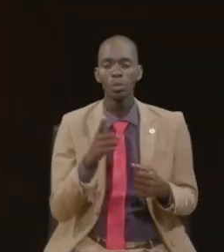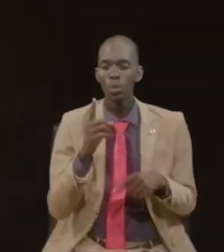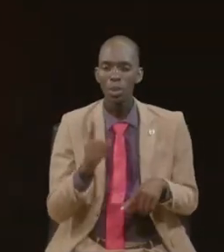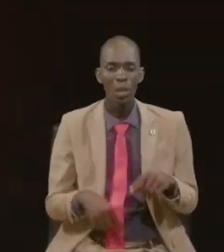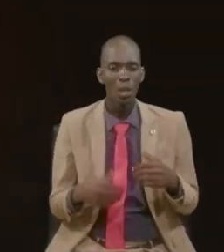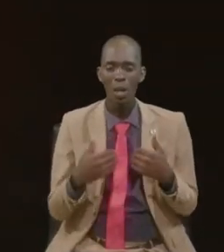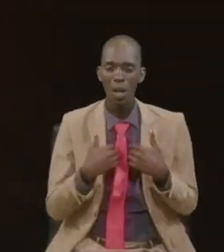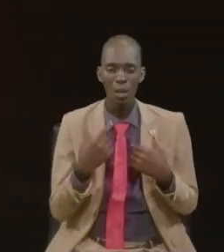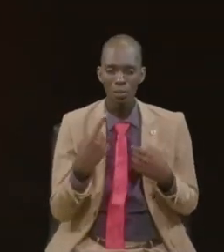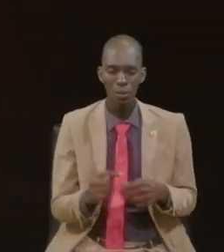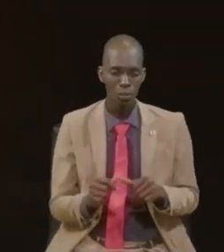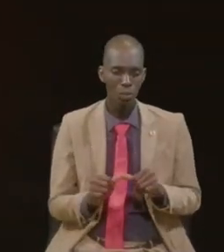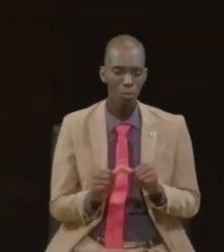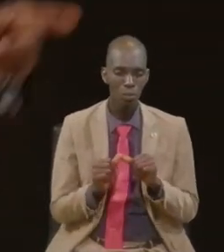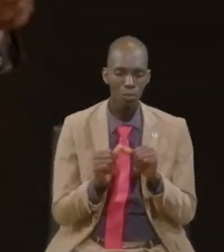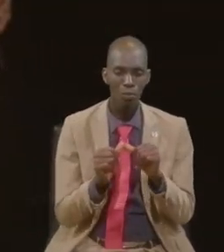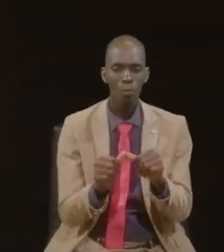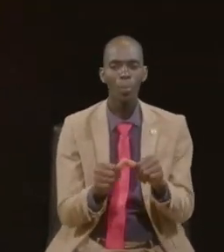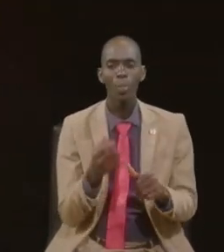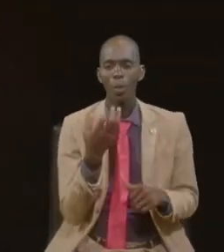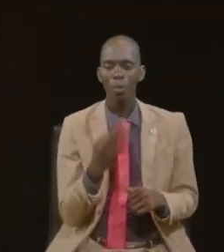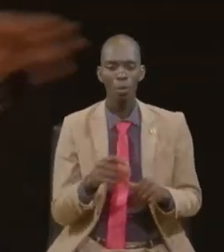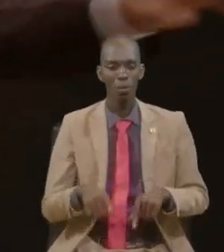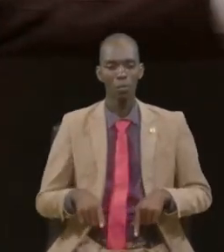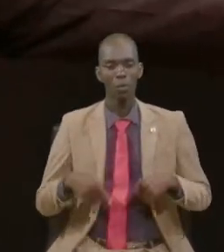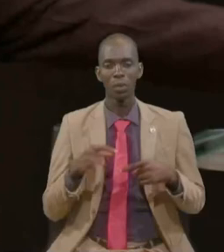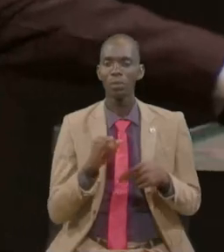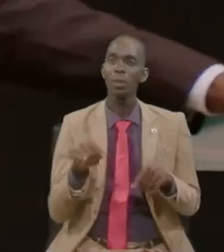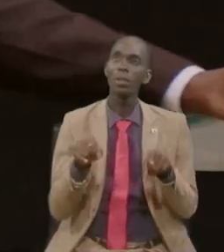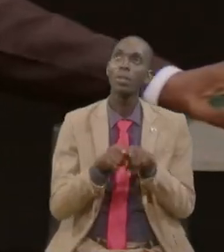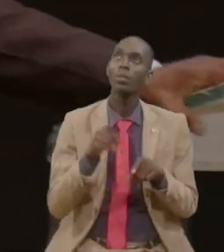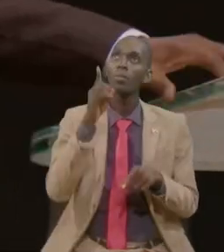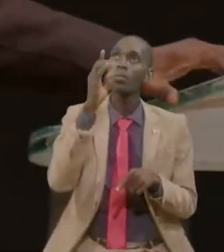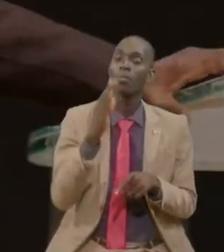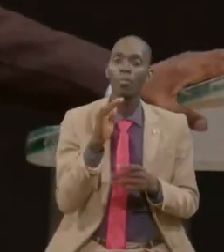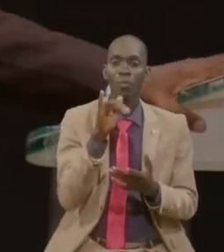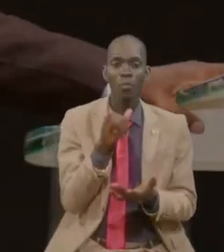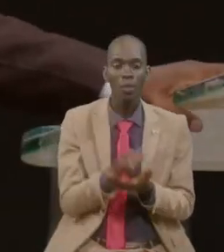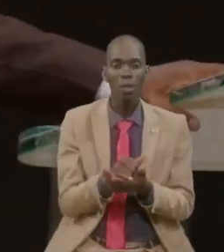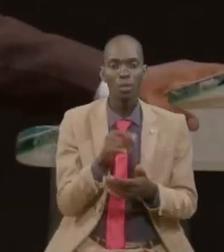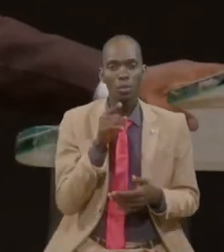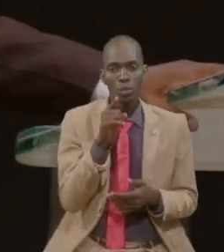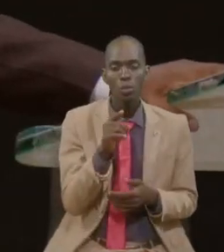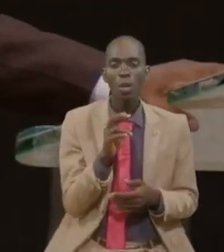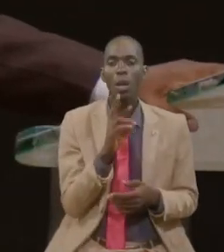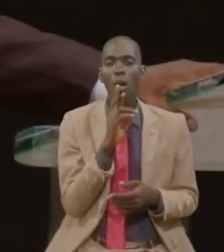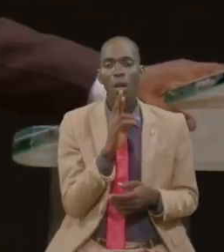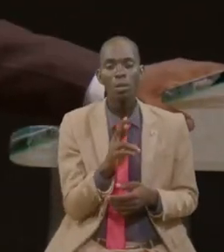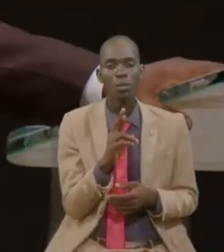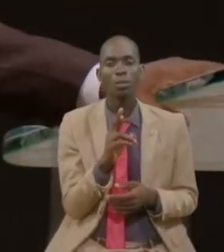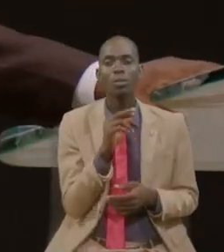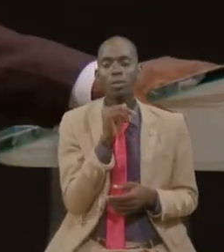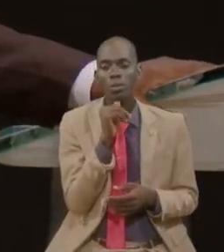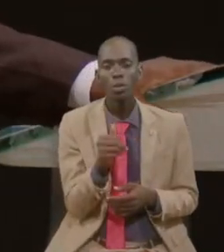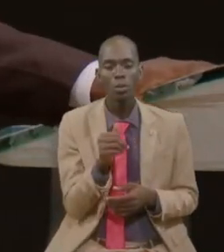le courage. Tu ne peux pas avoir la fidélité, la constance de vivre comme Dieu.